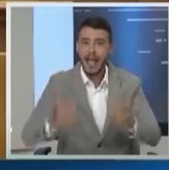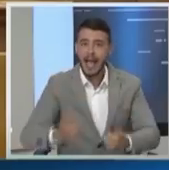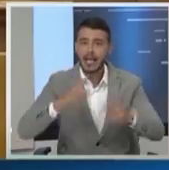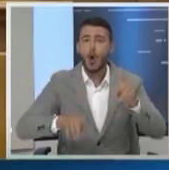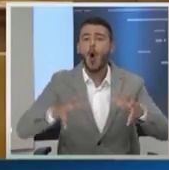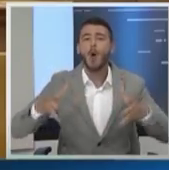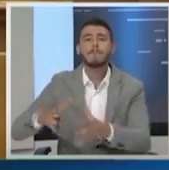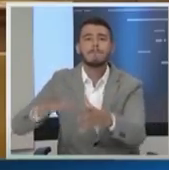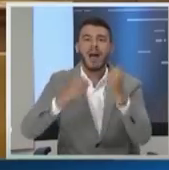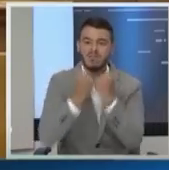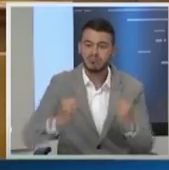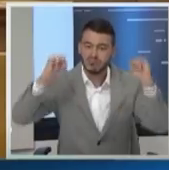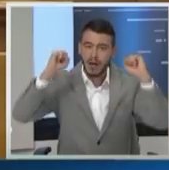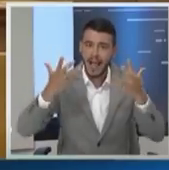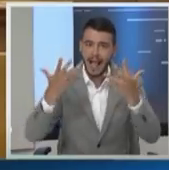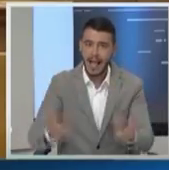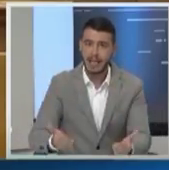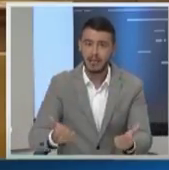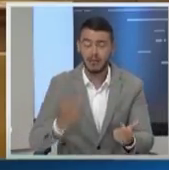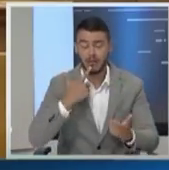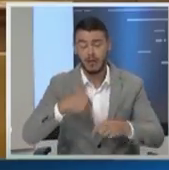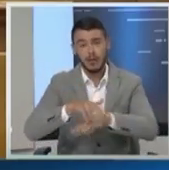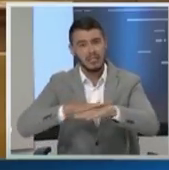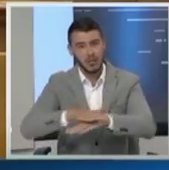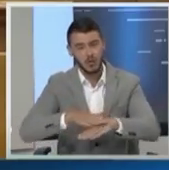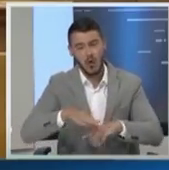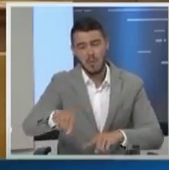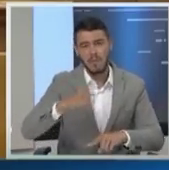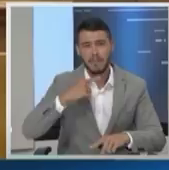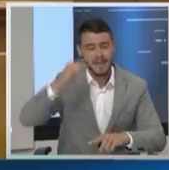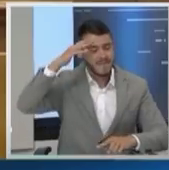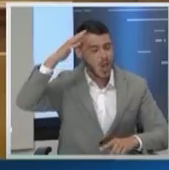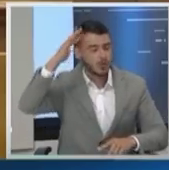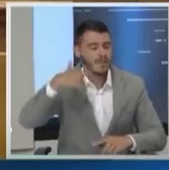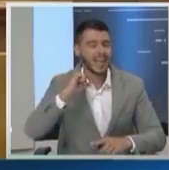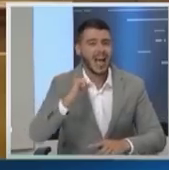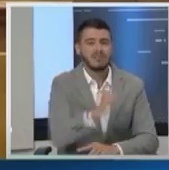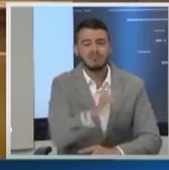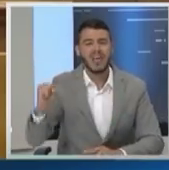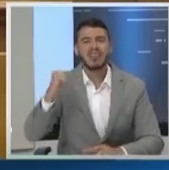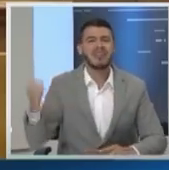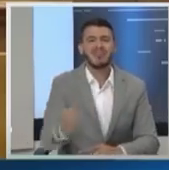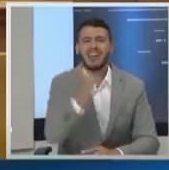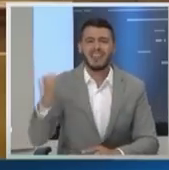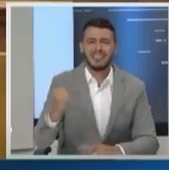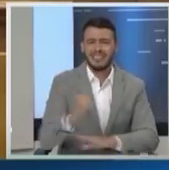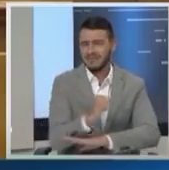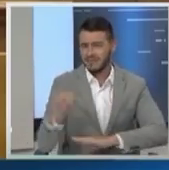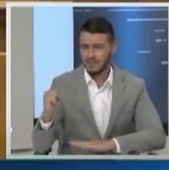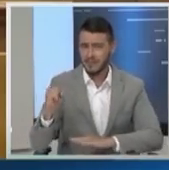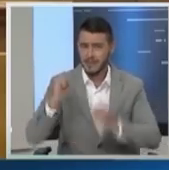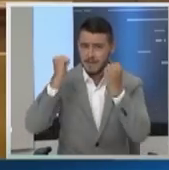φοβάμαι ότι μπροστά στον παροξισμό σας τον ακροδεξιό για να κρατήσετε μαζί σας τους ακραίους του κόμματός σας,